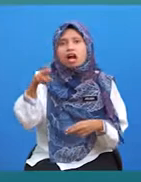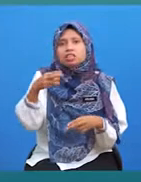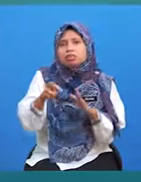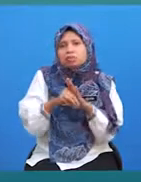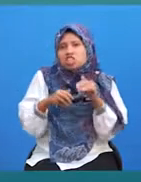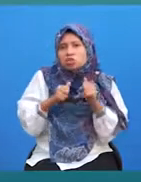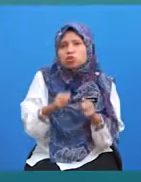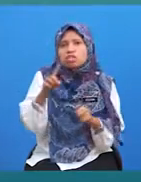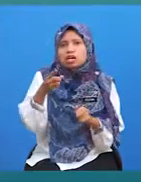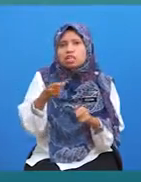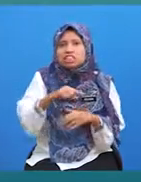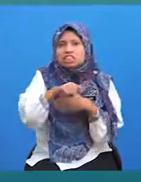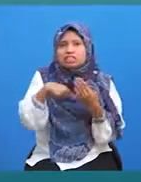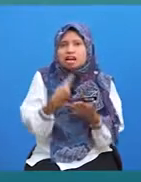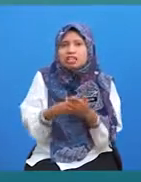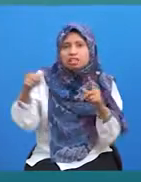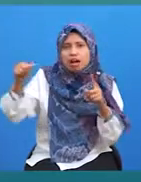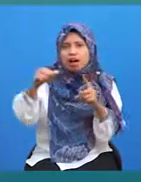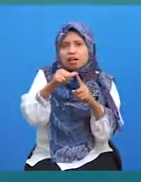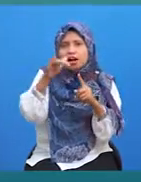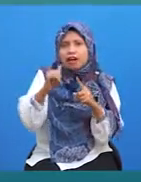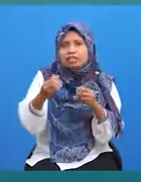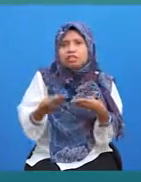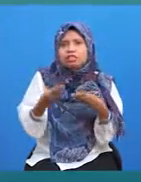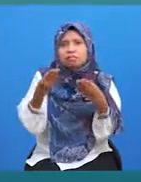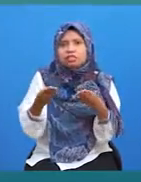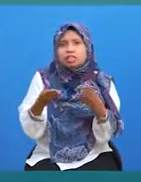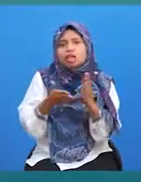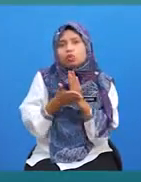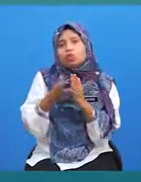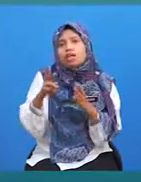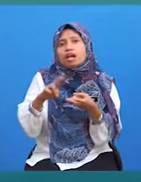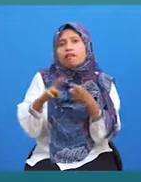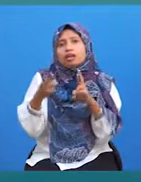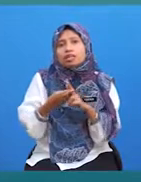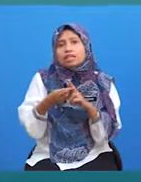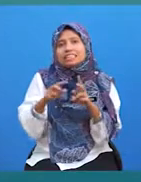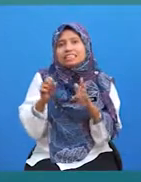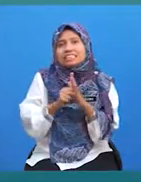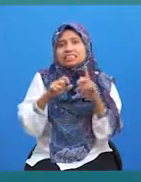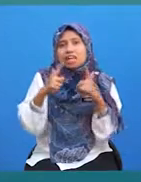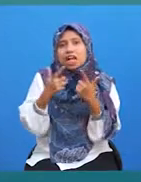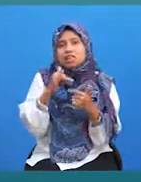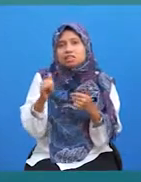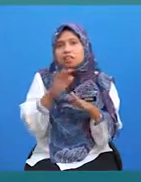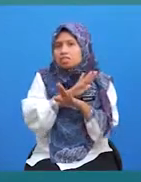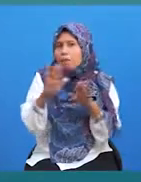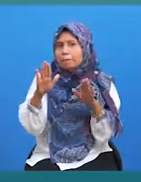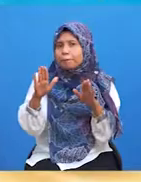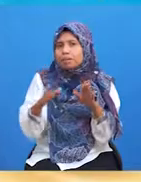sahaja segala arahan yang diberikan oleh rakan sekelasnya tanpa